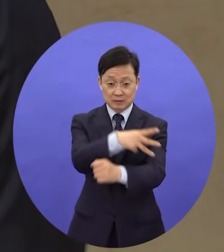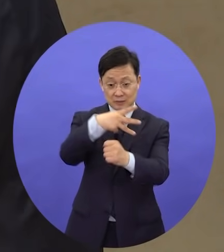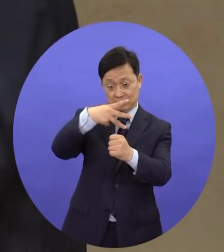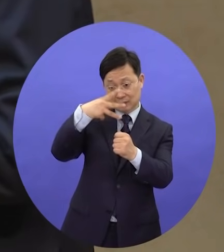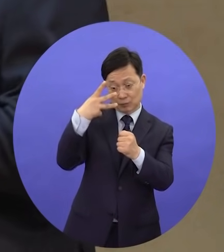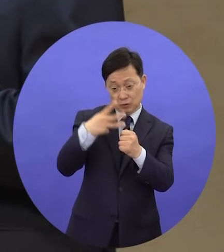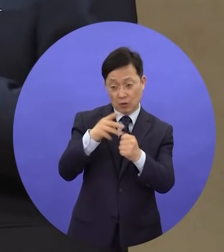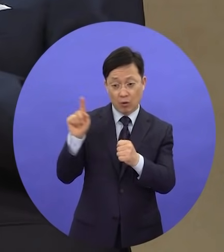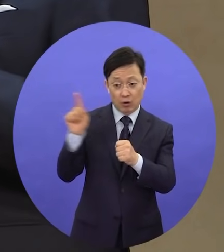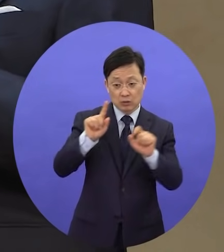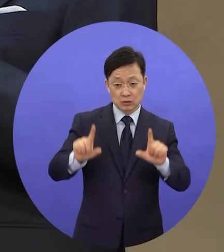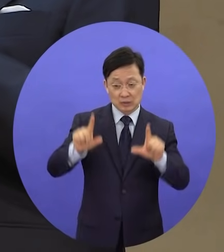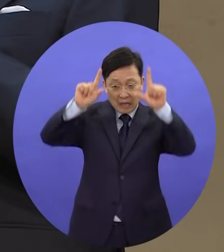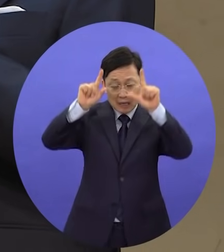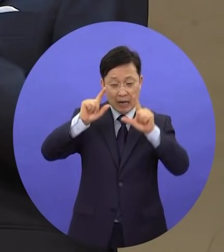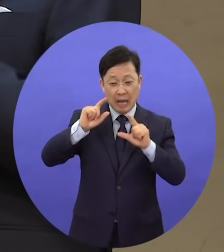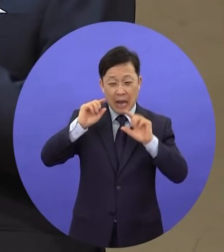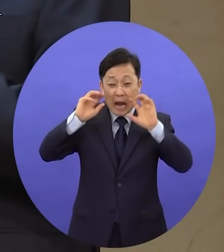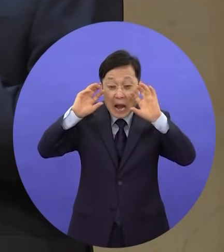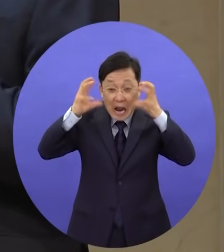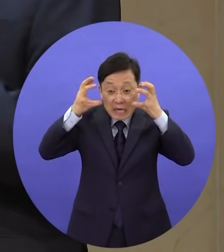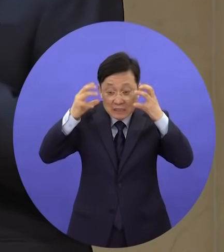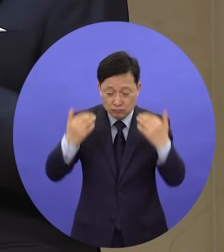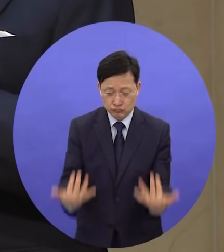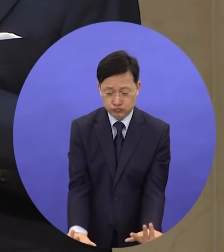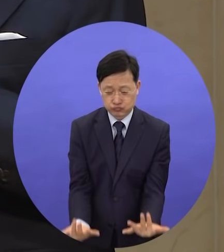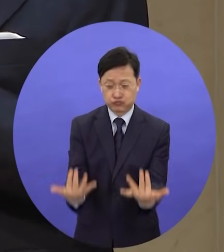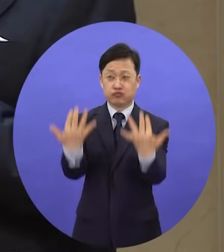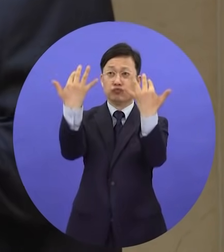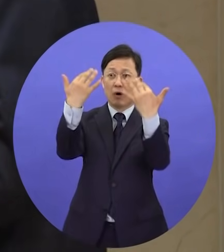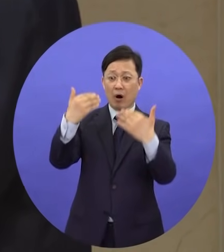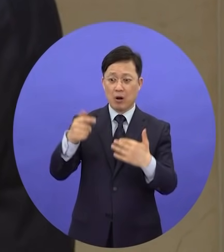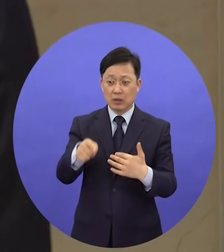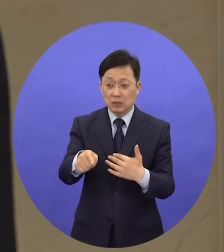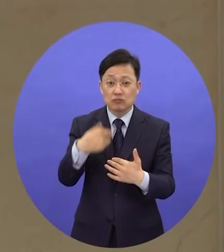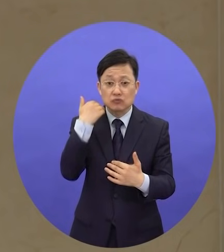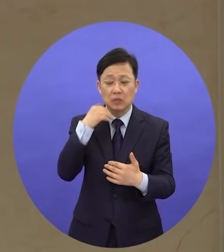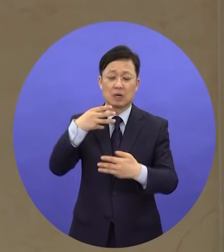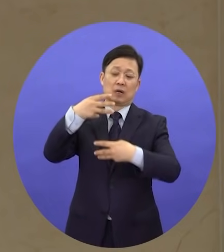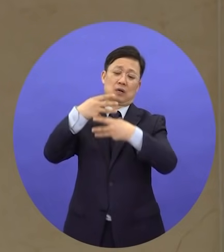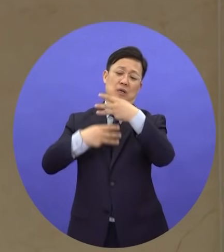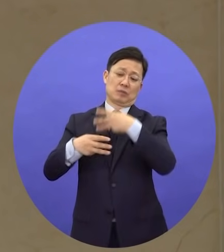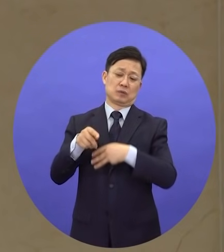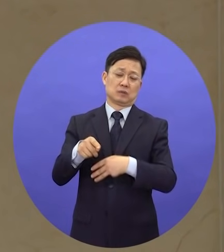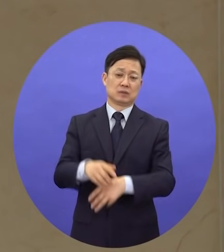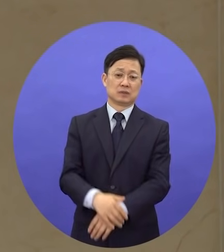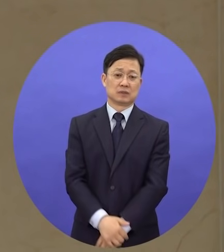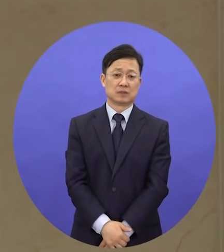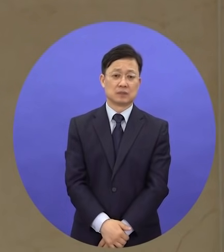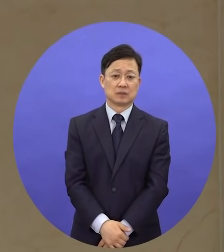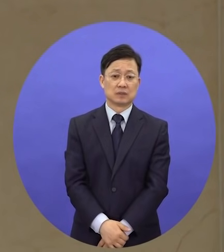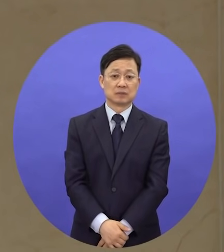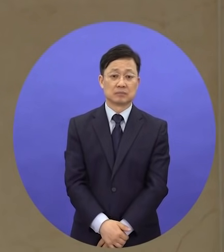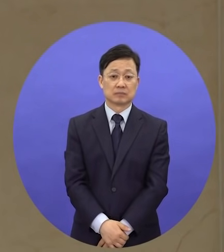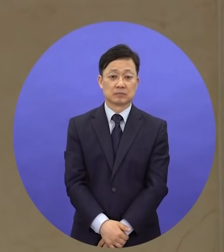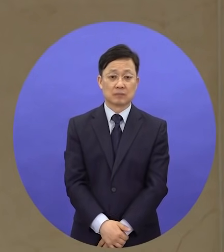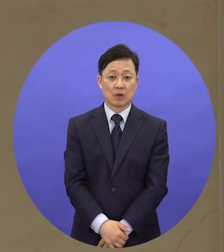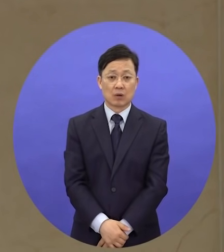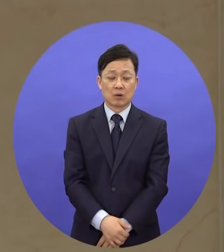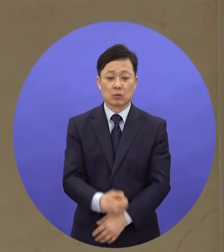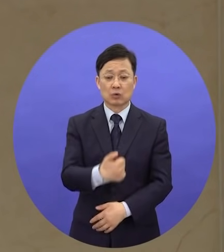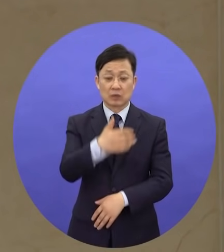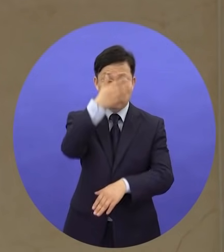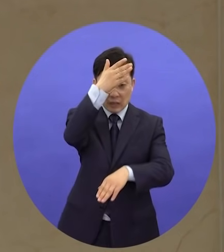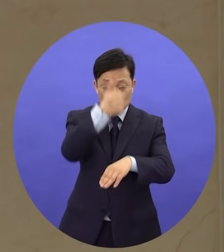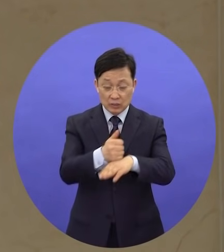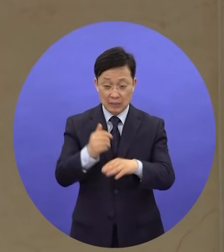일어난 겁니다. That one day the children arose. 이게 렘넌트 운동이죠. Now that's the remnant movement. 어떤 일이 벌어졌죠? And what happened? 로마를